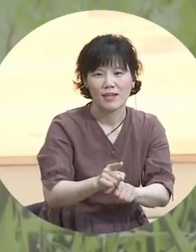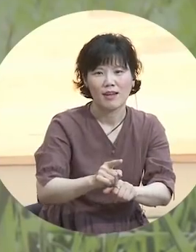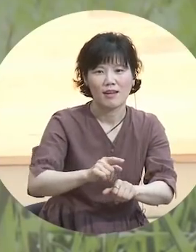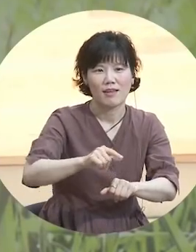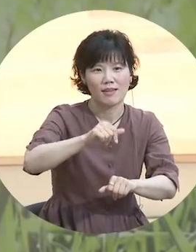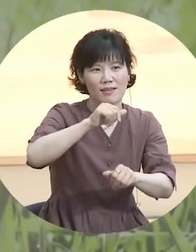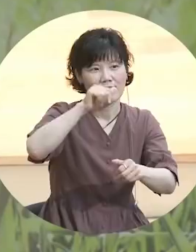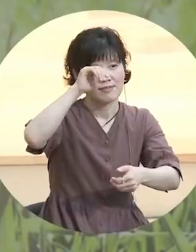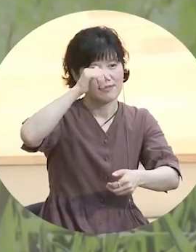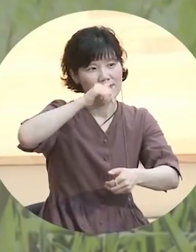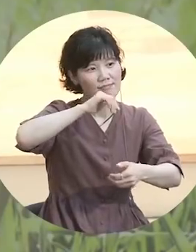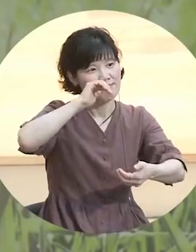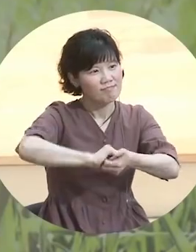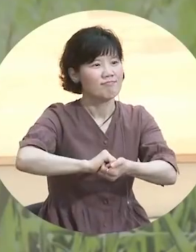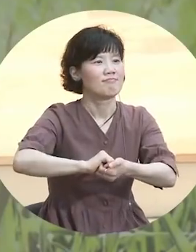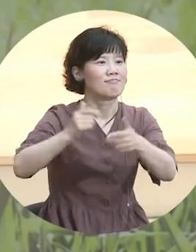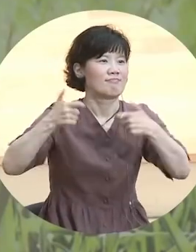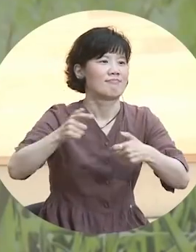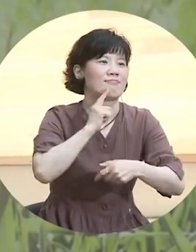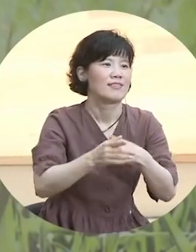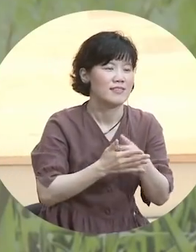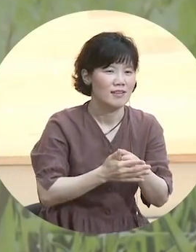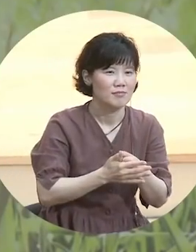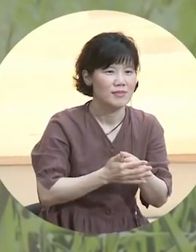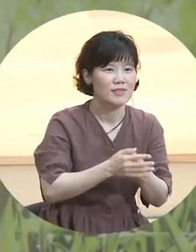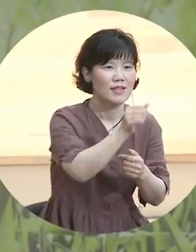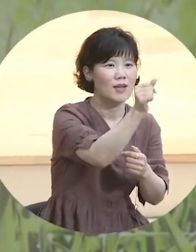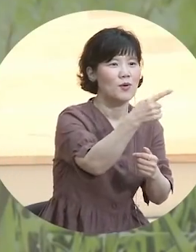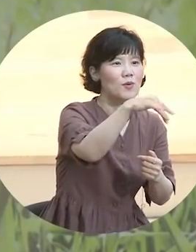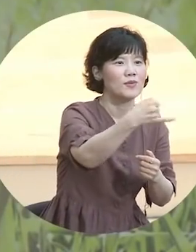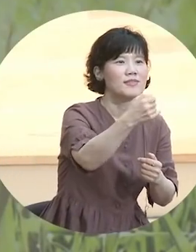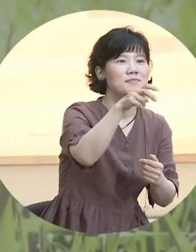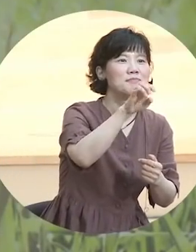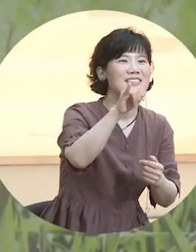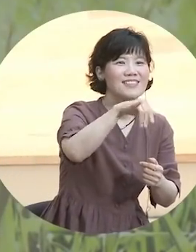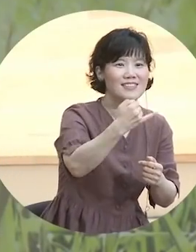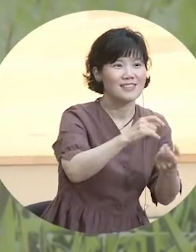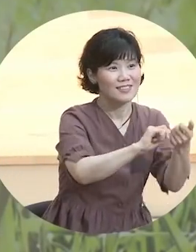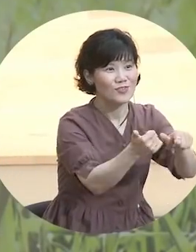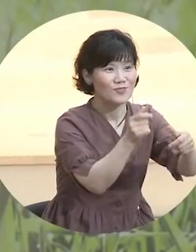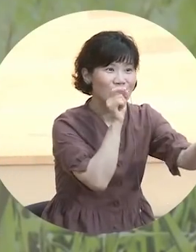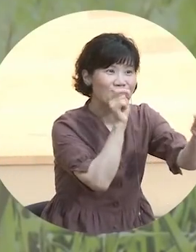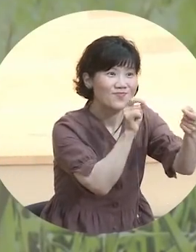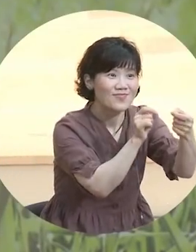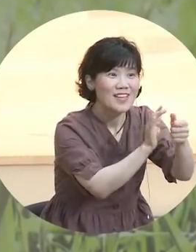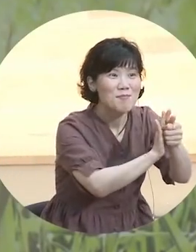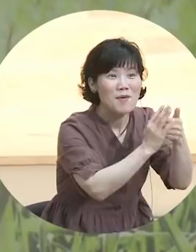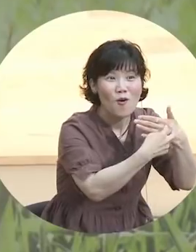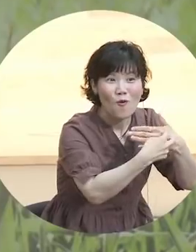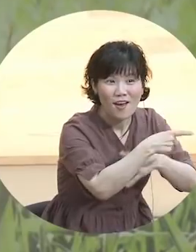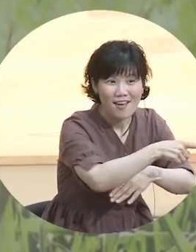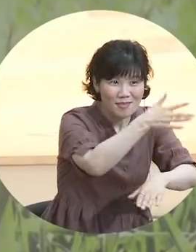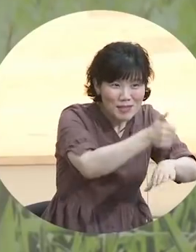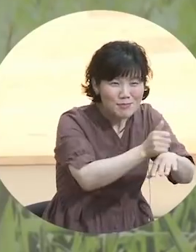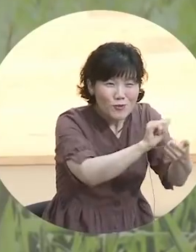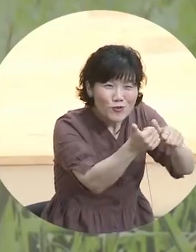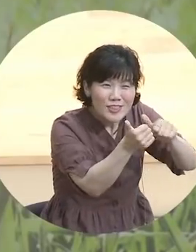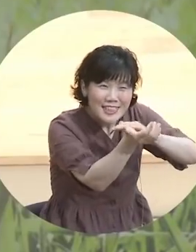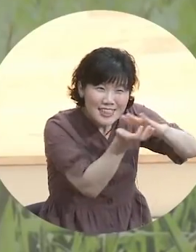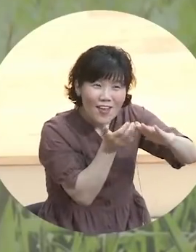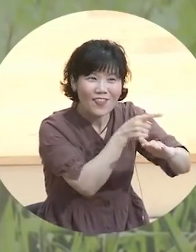시한부 선언을 받게 되어진 거예요. 그래서 호스피스 병동에 입원된 거예요. 여러분, 호스피스 병동 마지막에 가는 병동